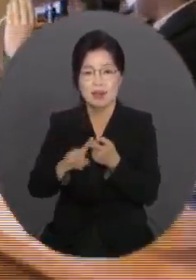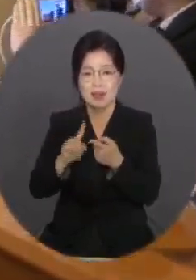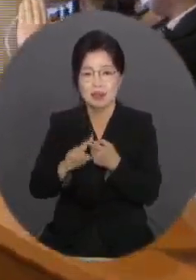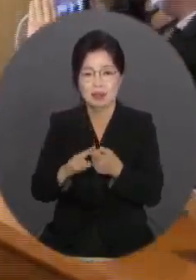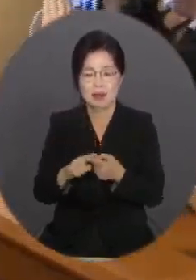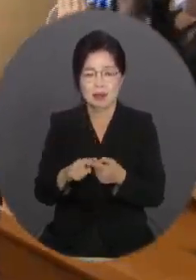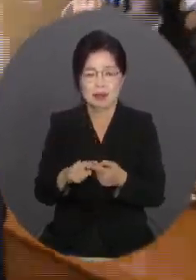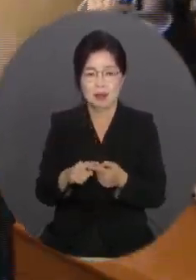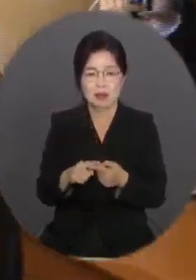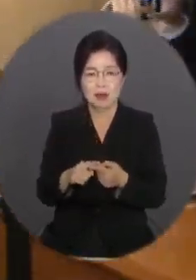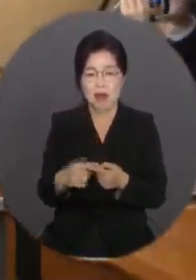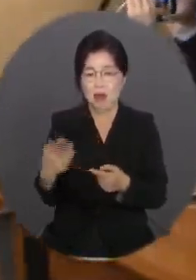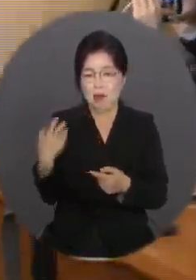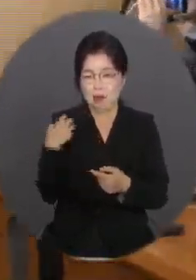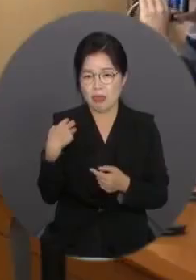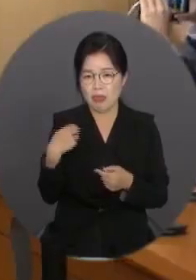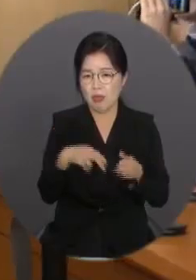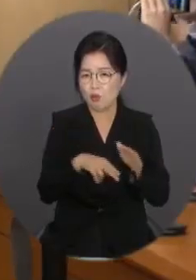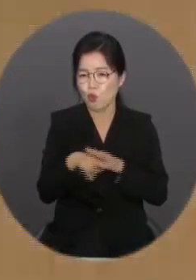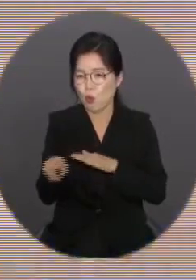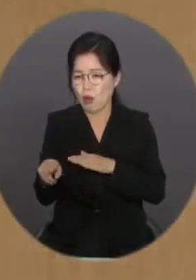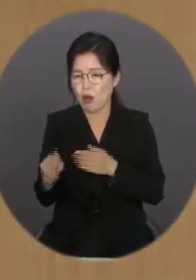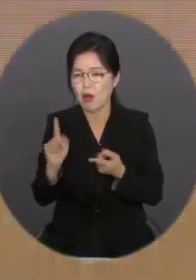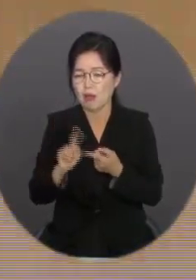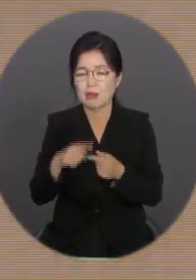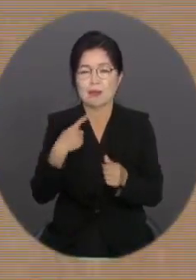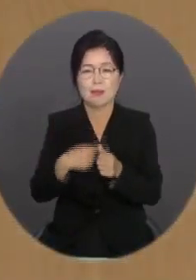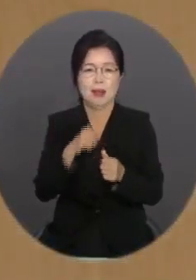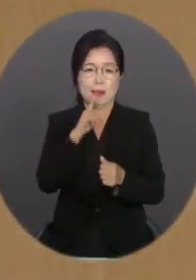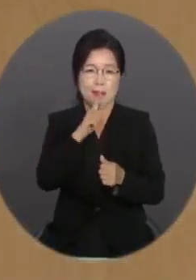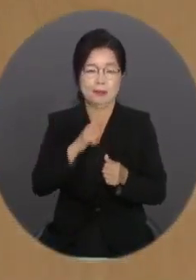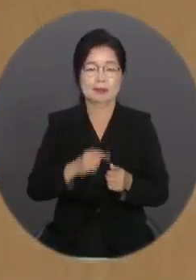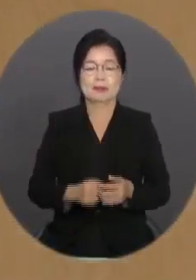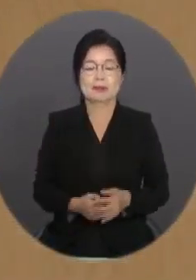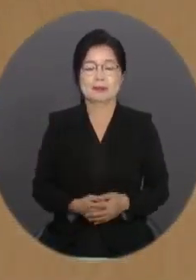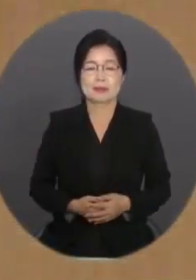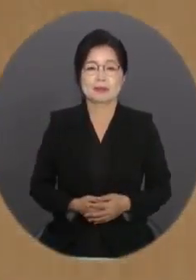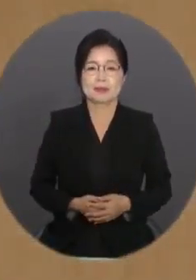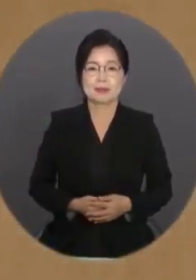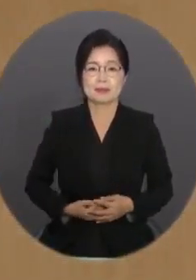책임 회피성 외유라는 비판이 거세지고 있습니다. MBC 뉴스 김영창입니다.